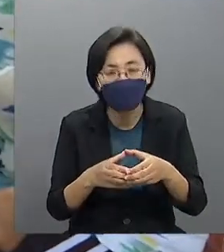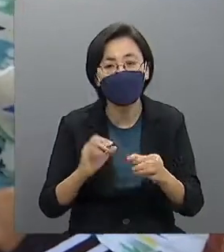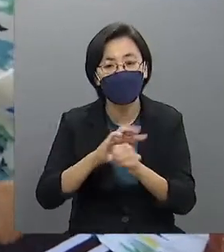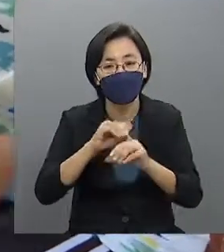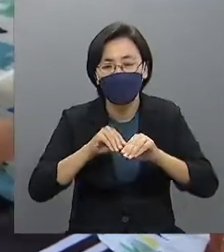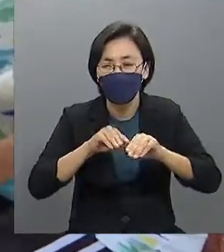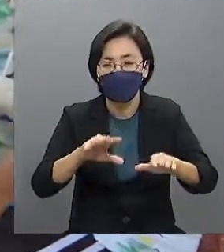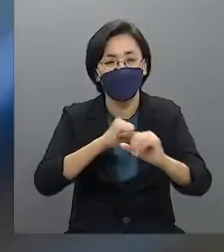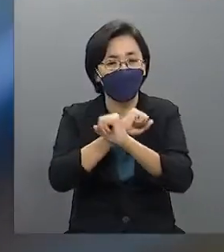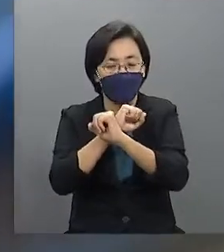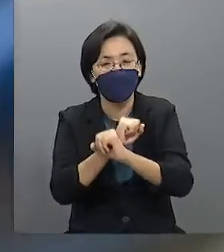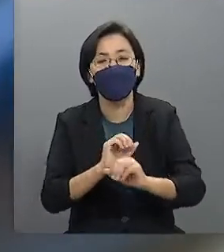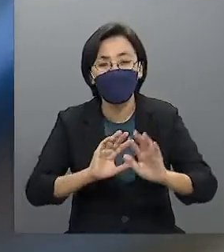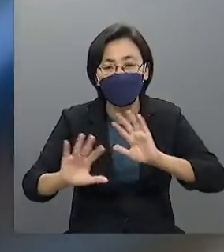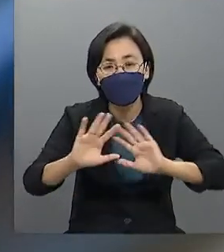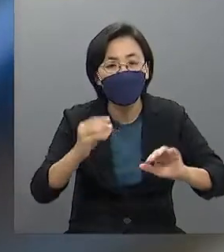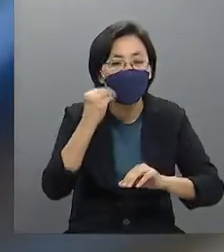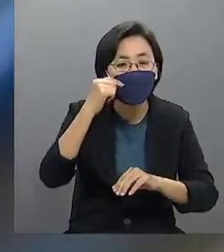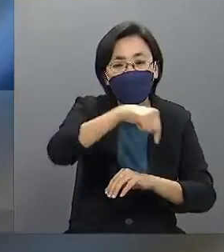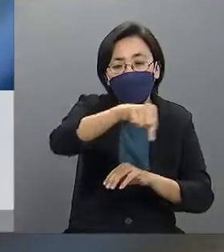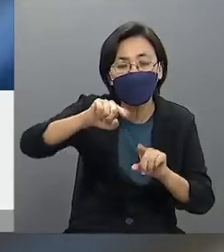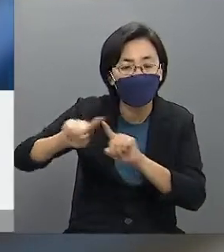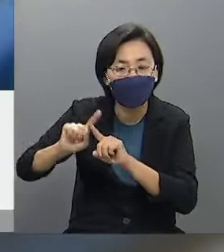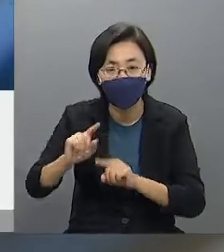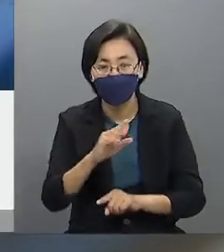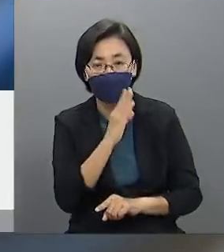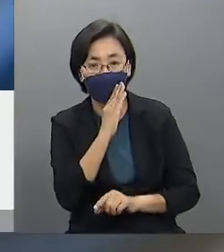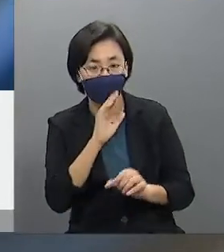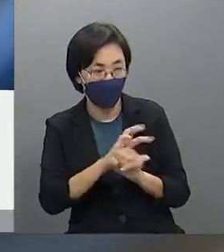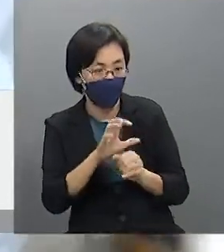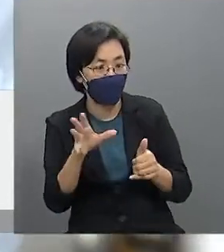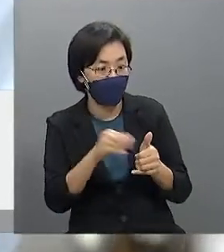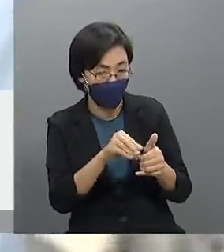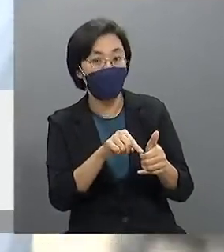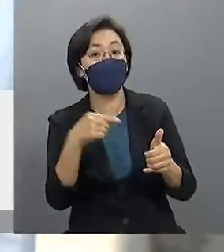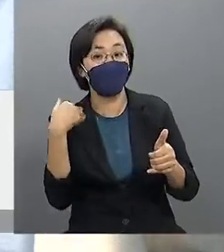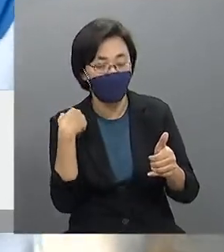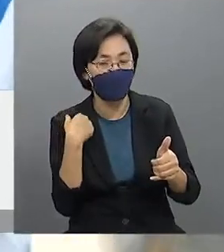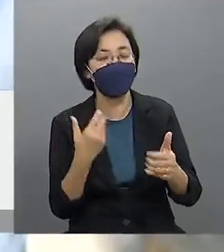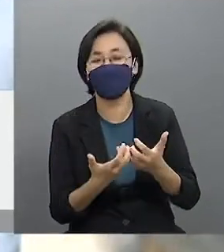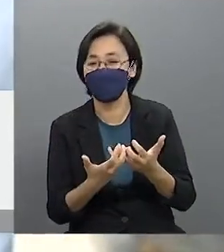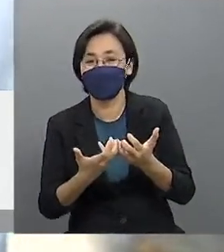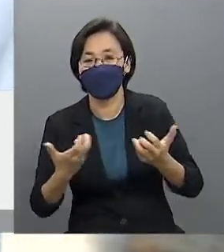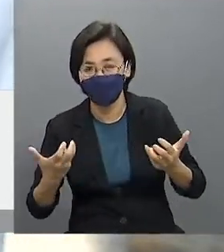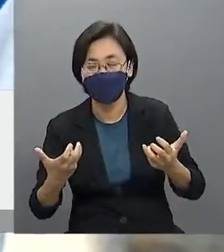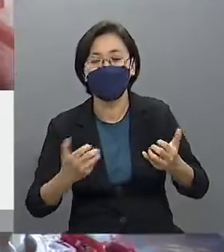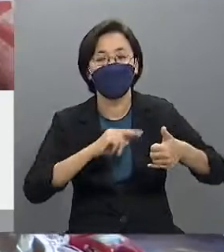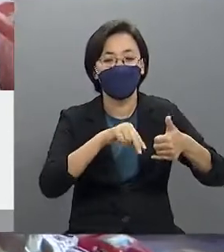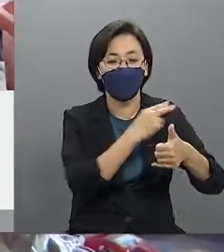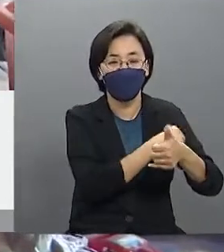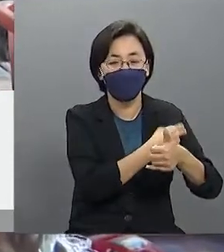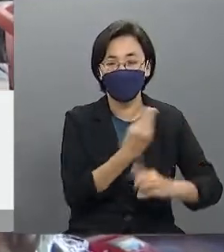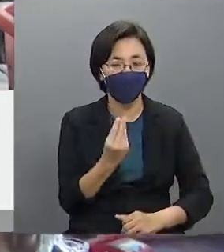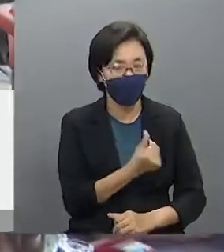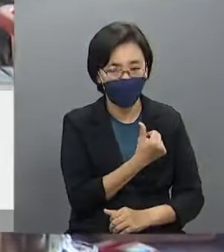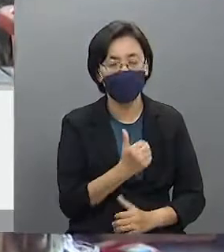กหากพบผู้ติดเชื้อก็จะนำเข้าสู่กระบวนการแยกตัวหรือการรักษาให้เร็วที่สุดเพื่อคว